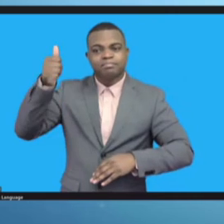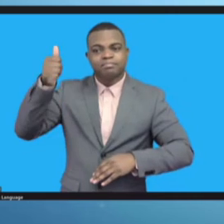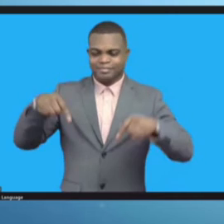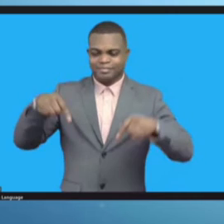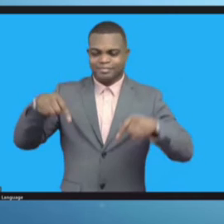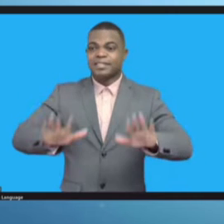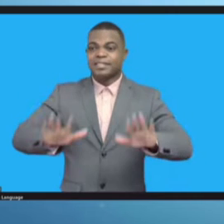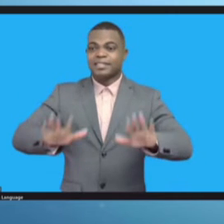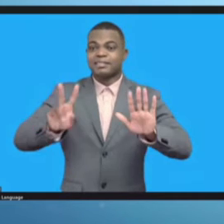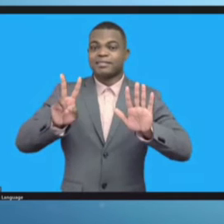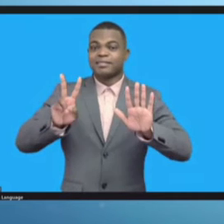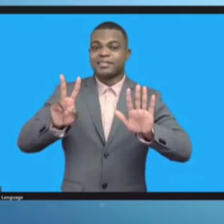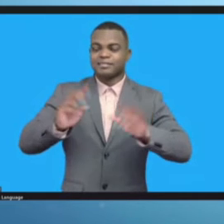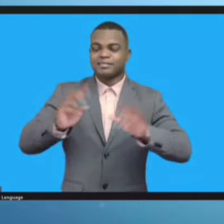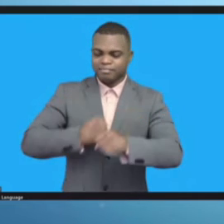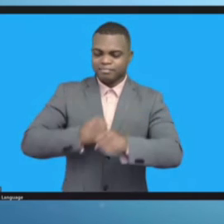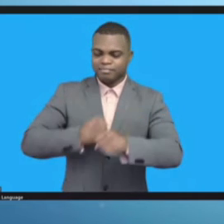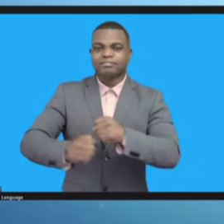的模式召开会议，